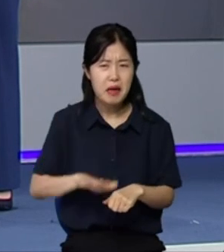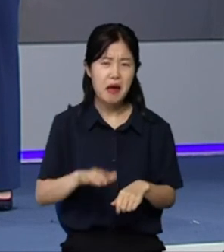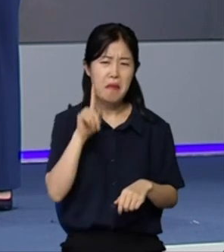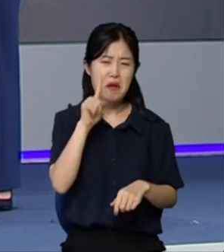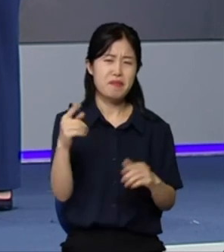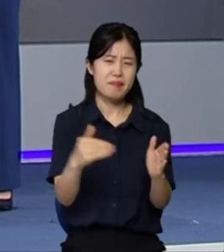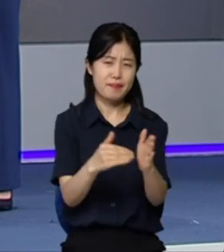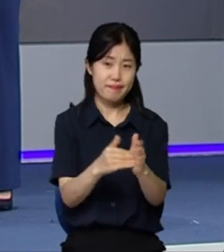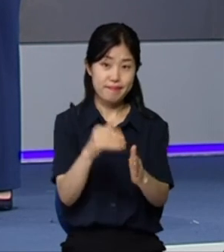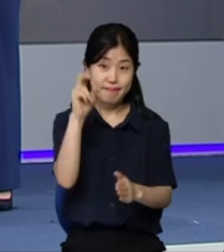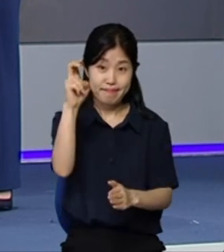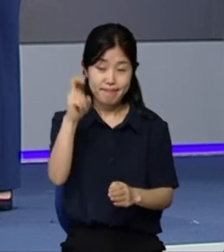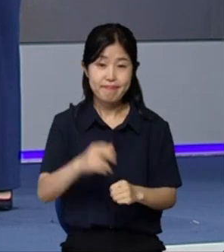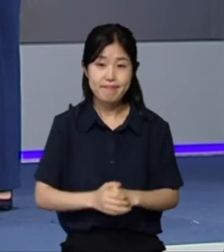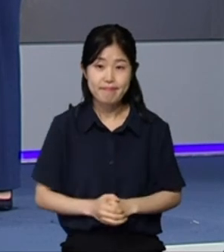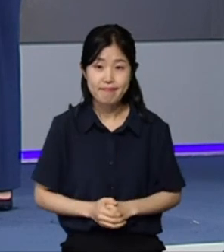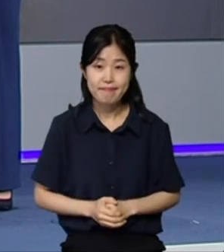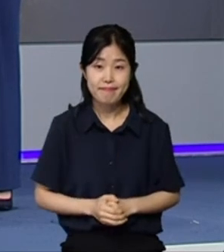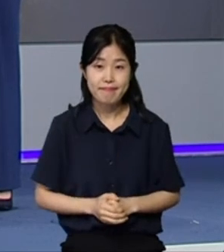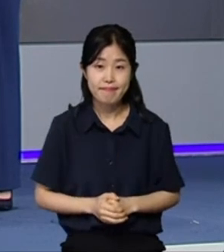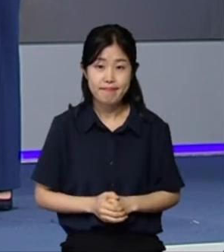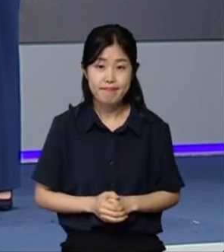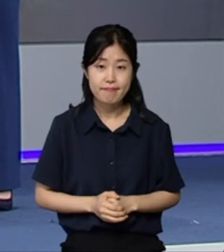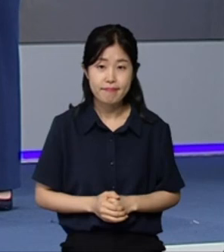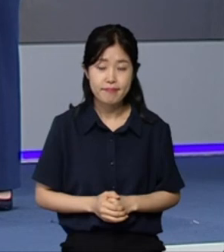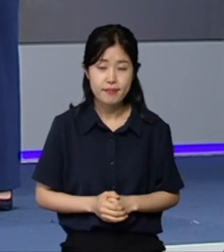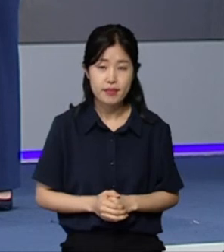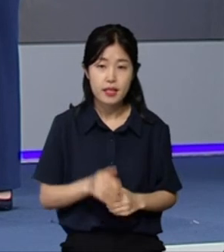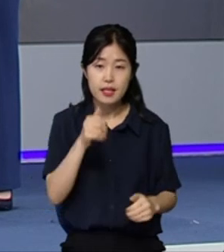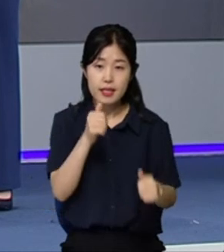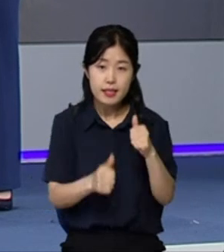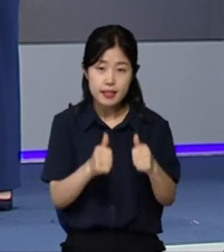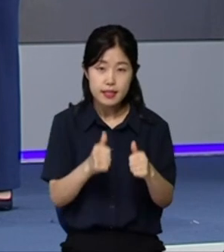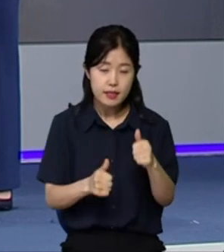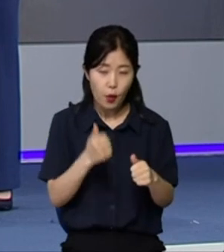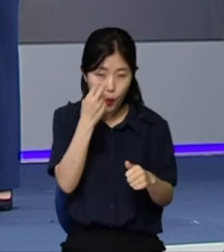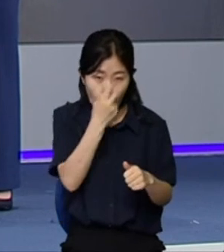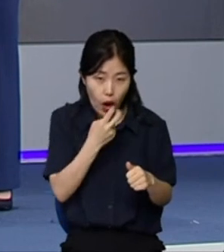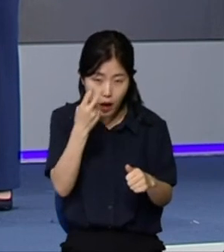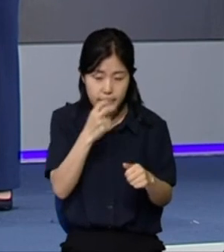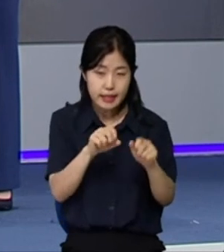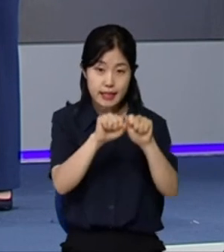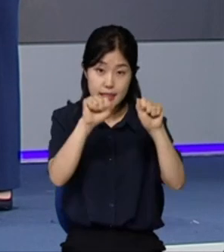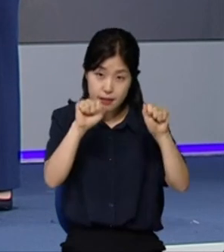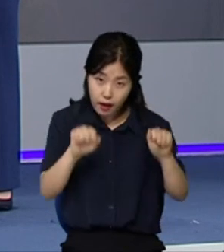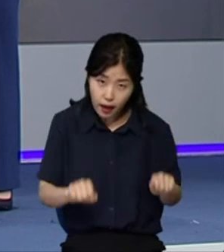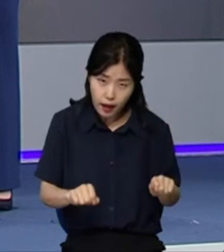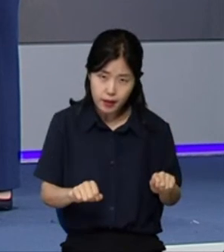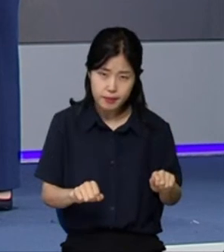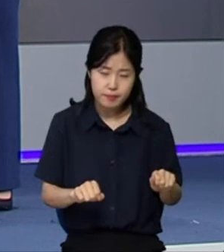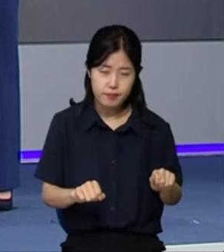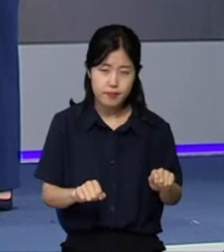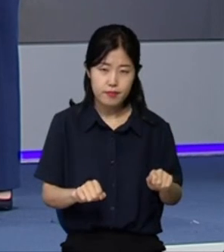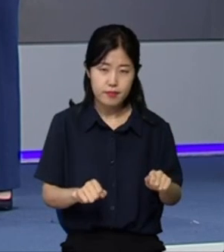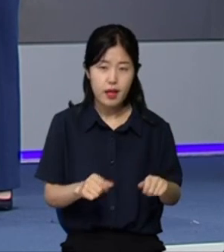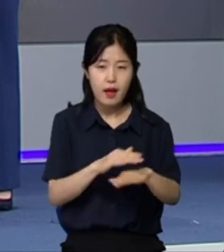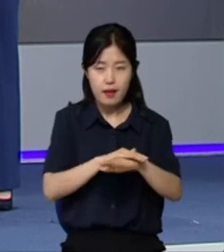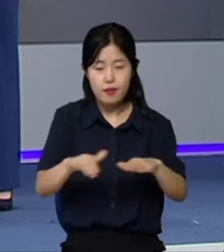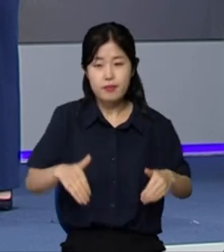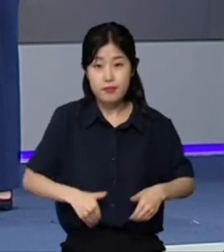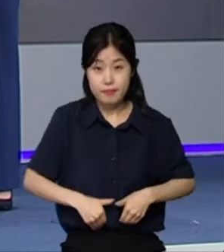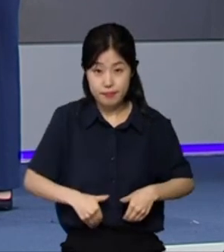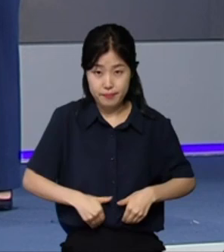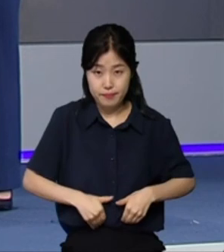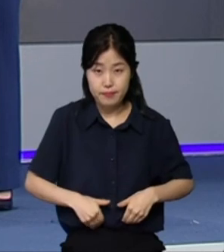가능성이 큽니다 허술해 져버린 시험지 관리 시스템에 대한 보다 더 근본적인 대책 마련이 시급한 때입니다